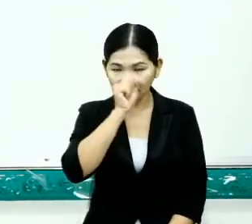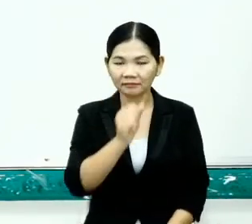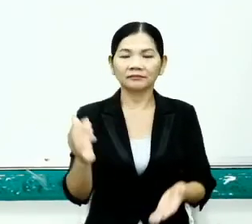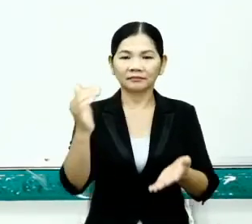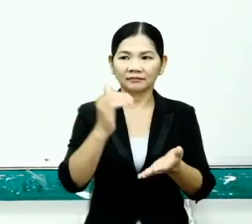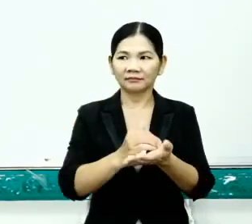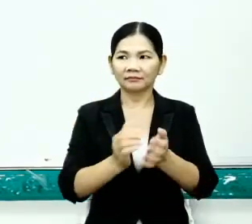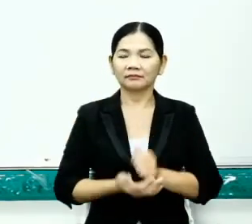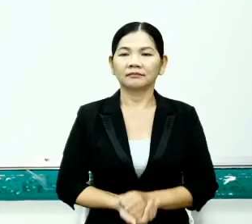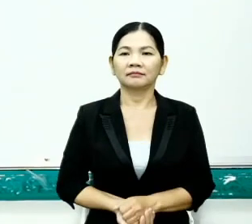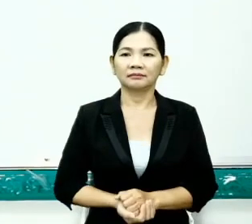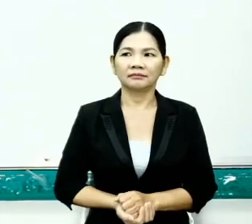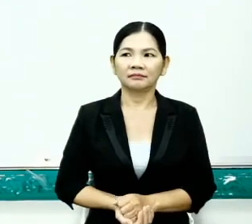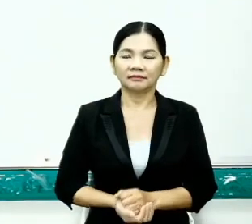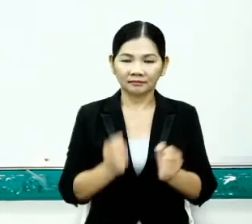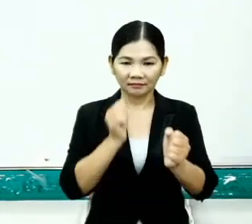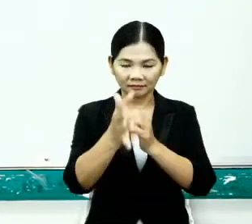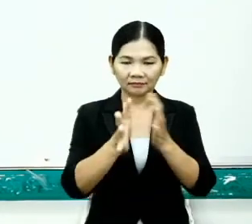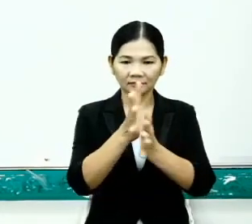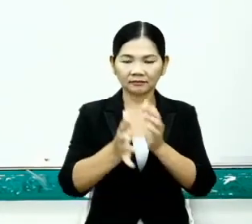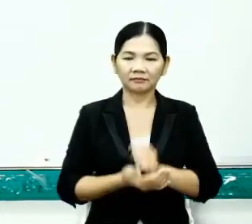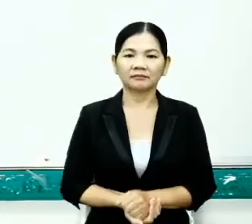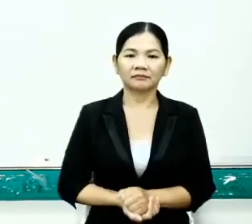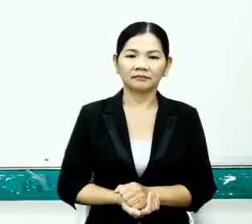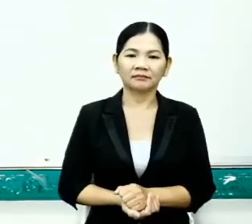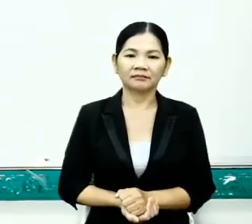ណាចាចាប់ផ្ដើម